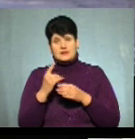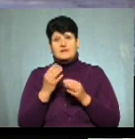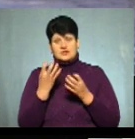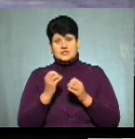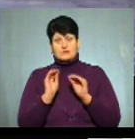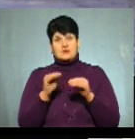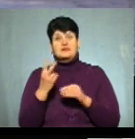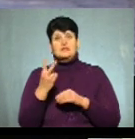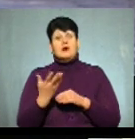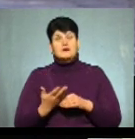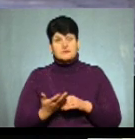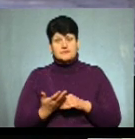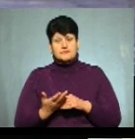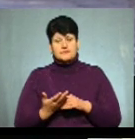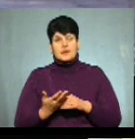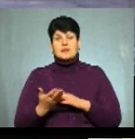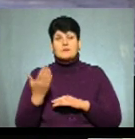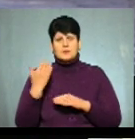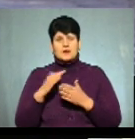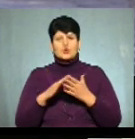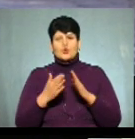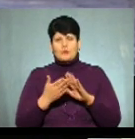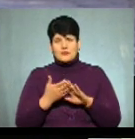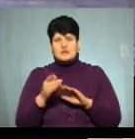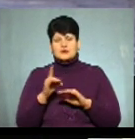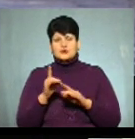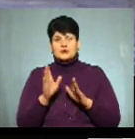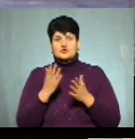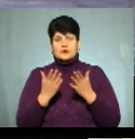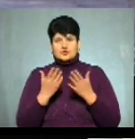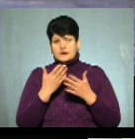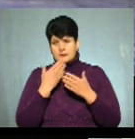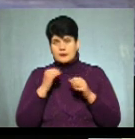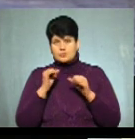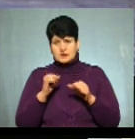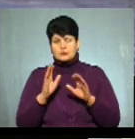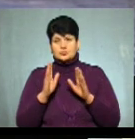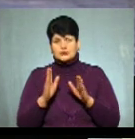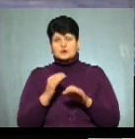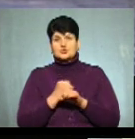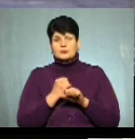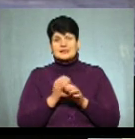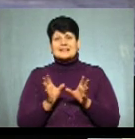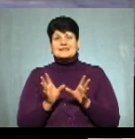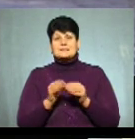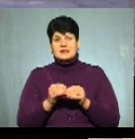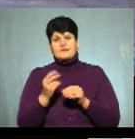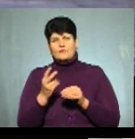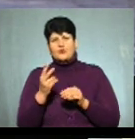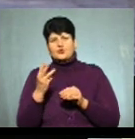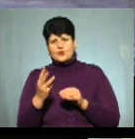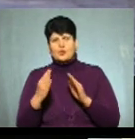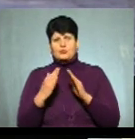два контейнери. Але попередньо домовлялися, що ніби якщо немає можливості, що можна буде десь зробити спільний для двох-трьох